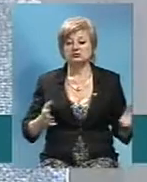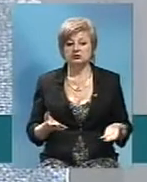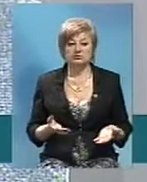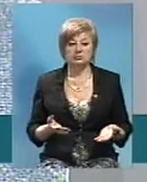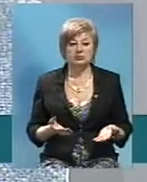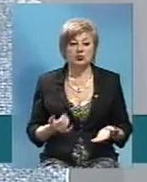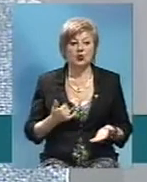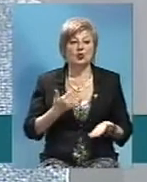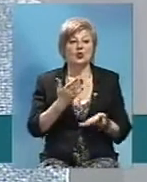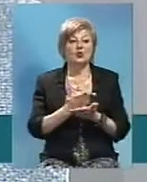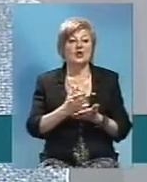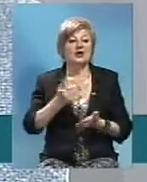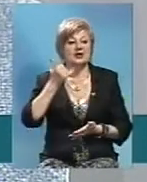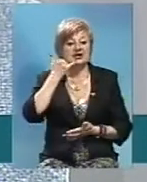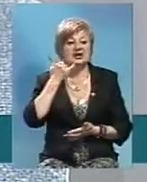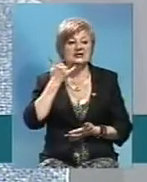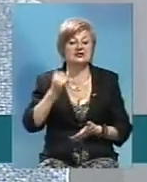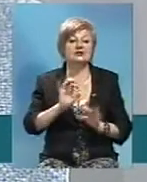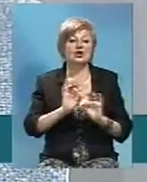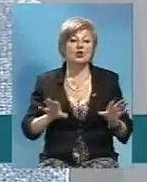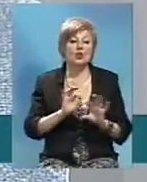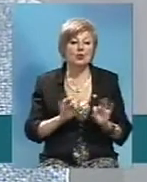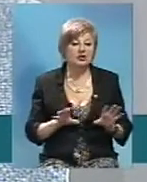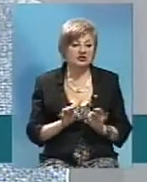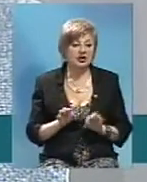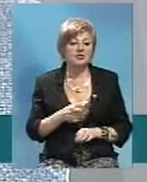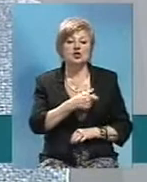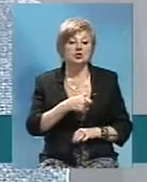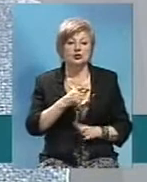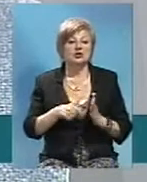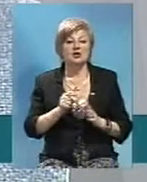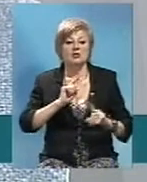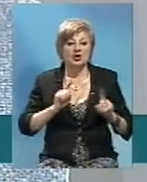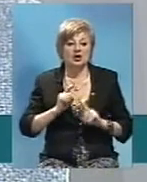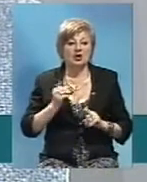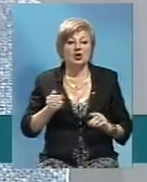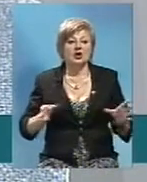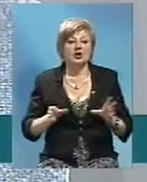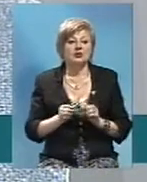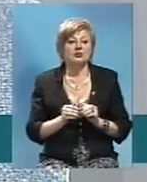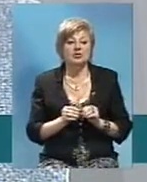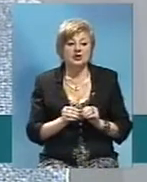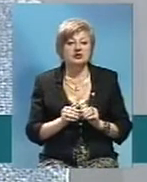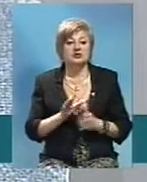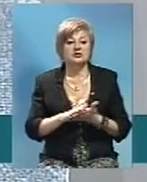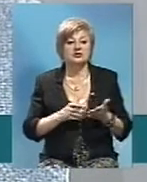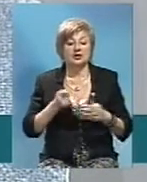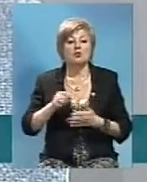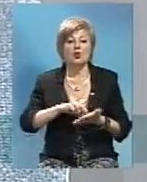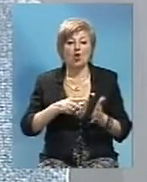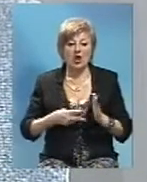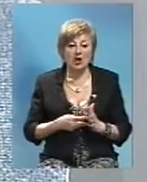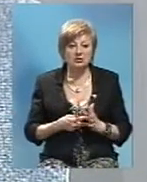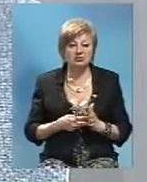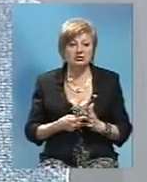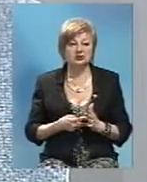нас є коментар телефоном пана Ігоря Чумаченка, депутата міської ради. Він разом з Андрієм Согоріном подавали цей проєкт.